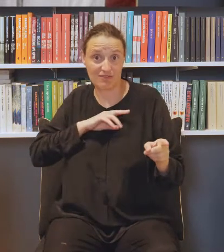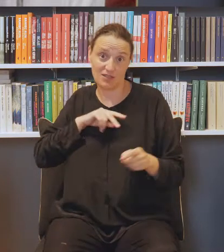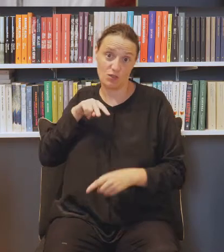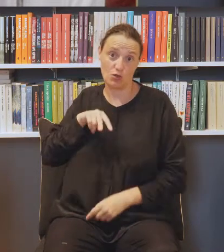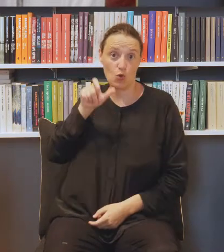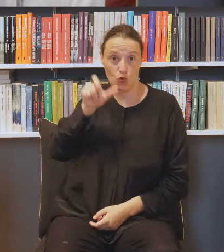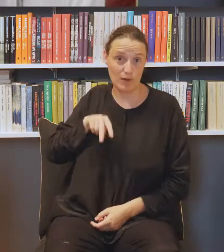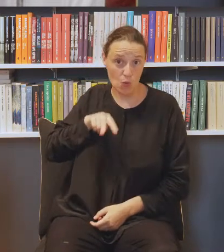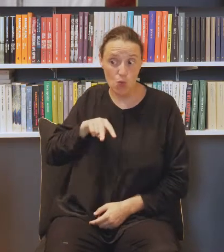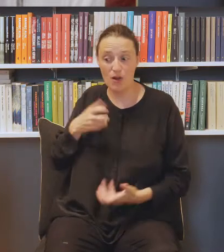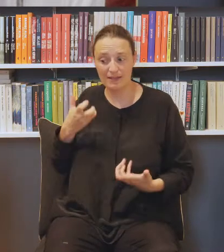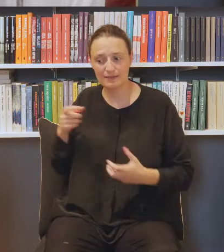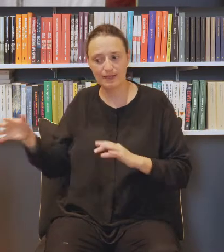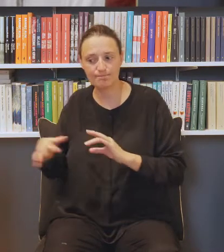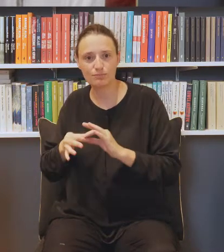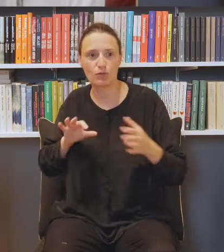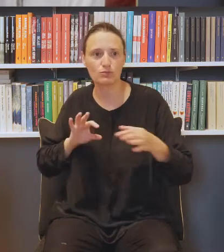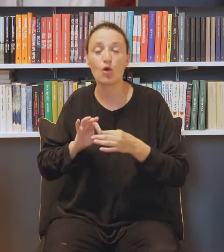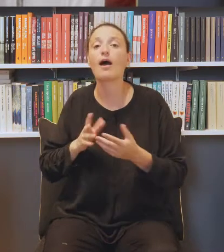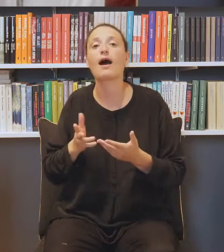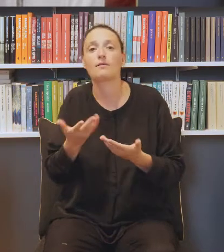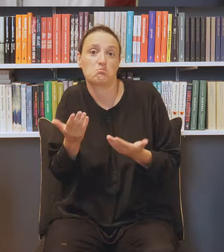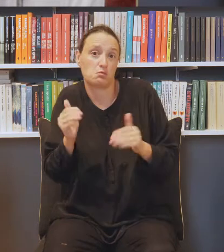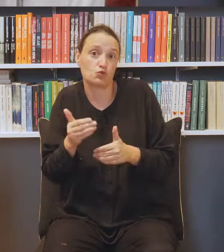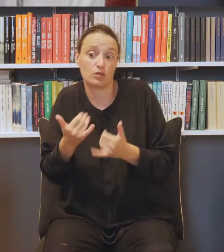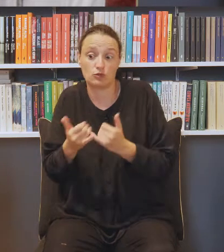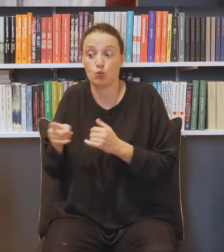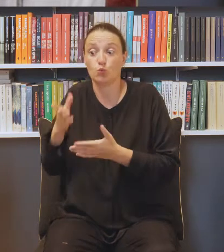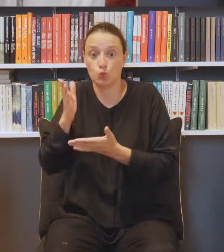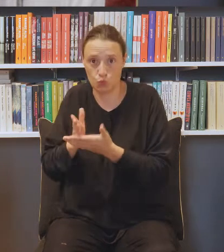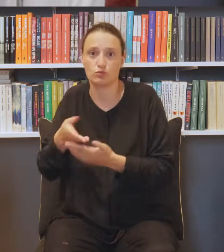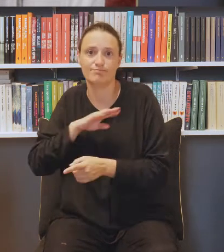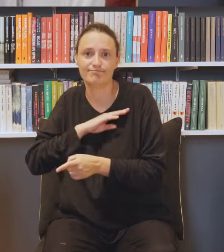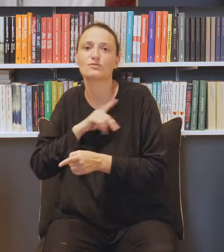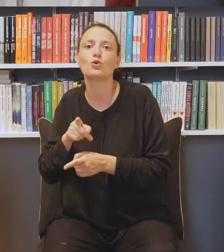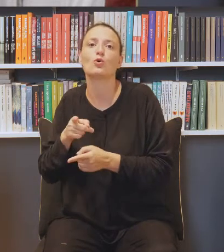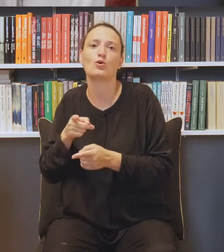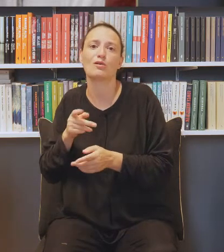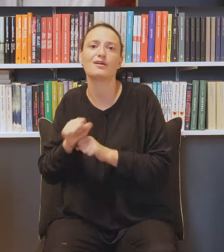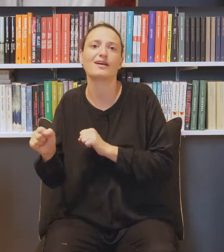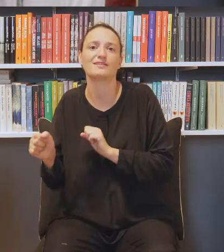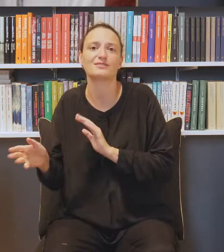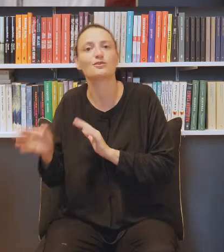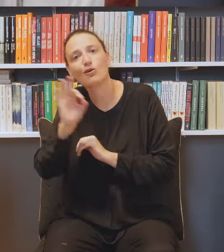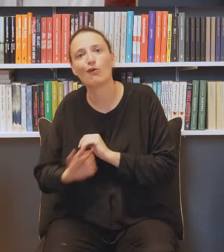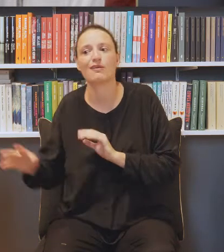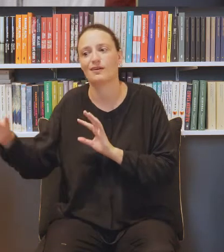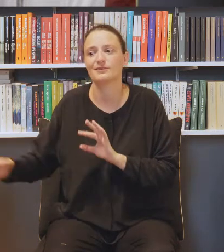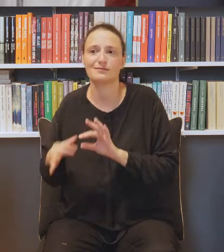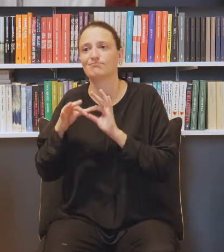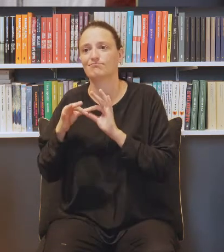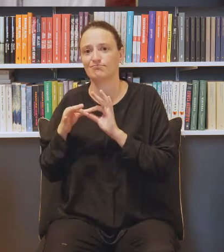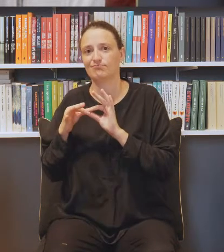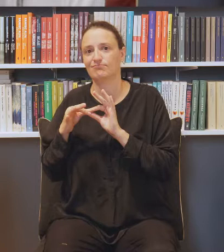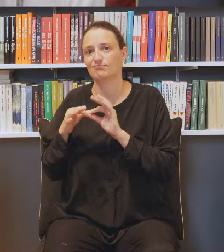to, że są martwi, to dopiero to wtedy znajduje jakiś sposób. Wtedy tylko dlatego, że są martwi,